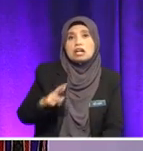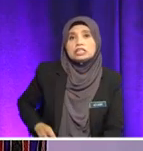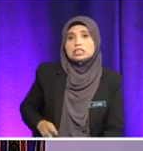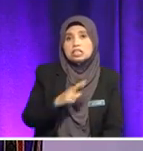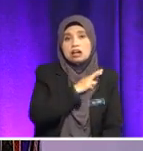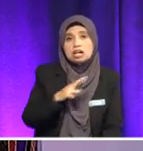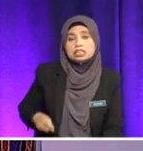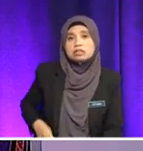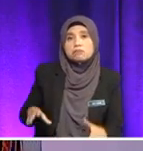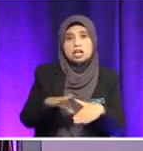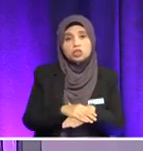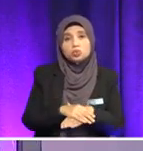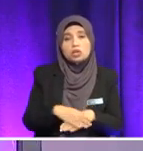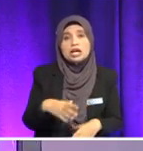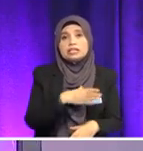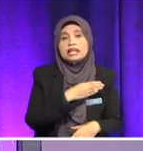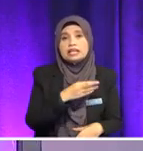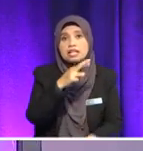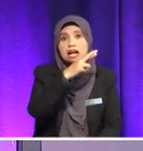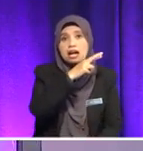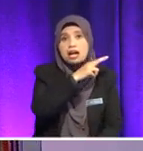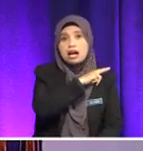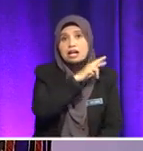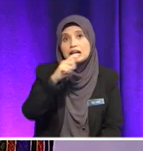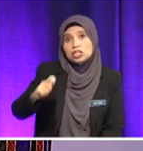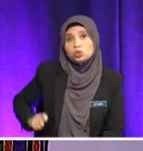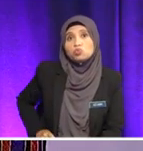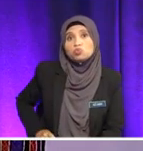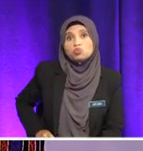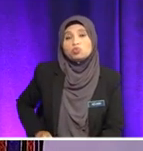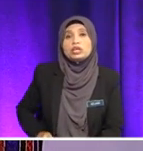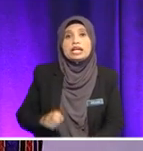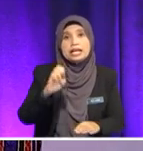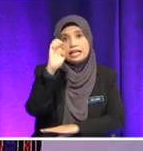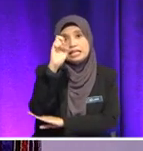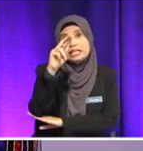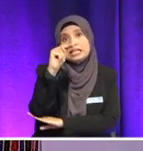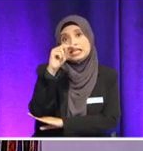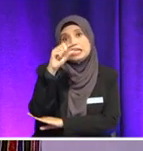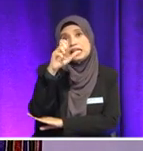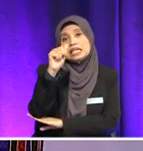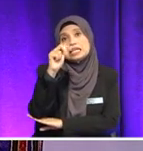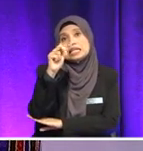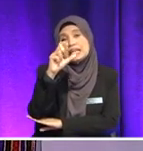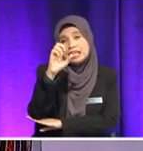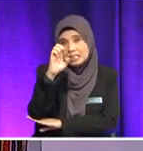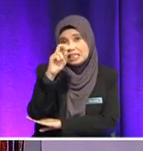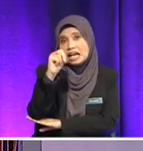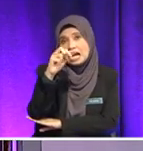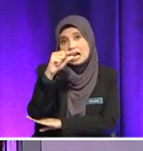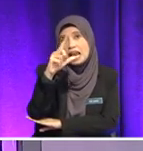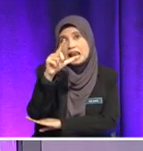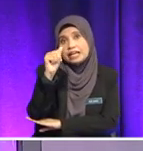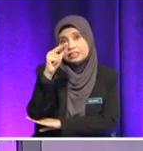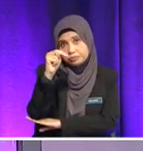England jadi dalam cadangan itu yang kami dari melayani minta jadi